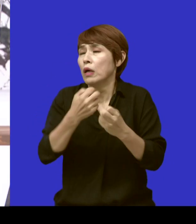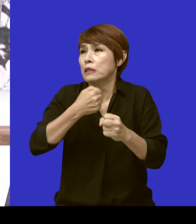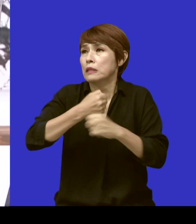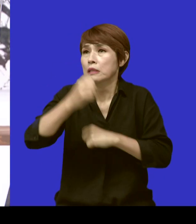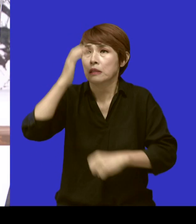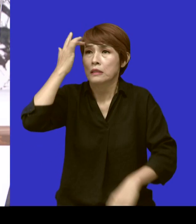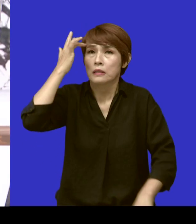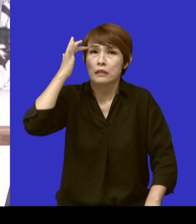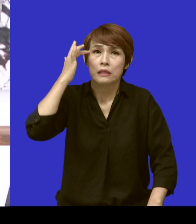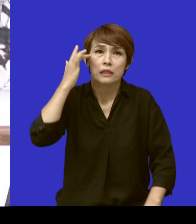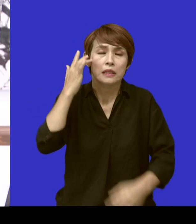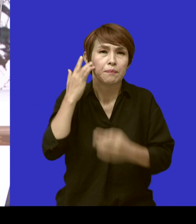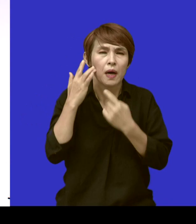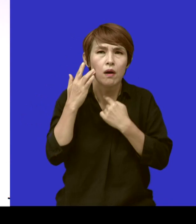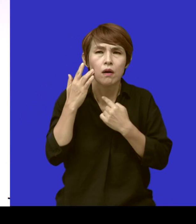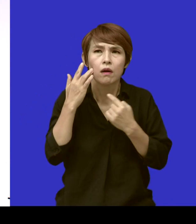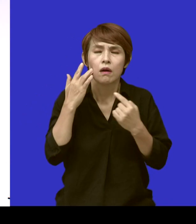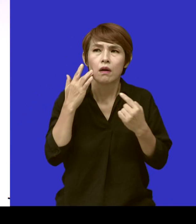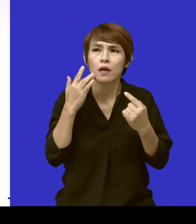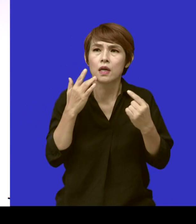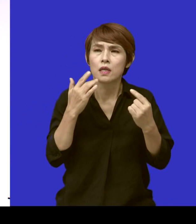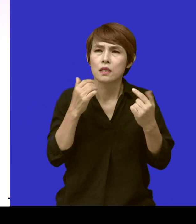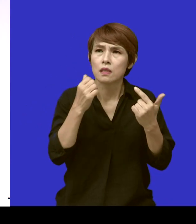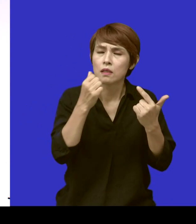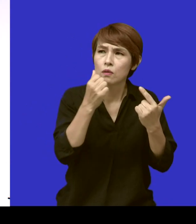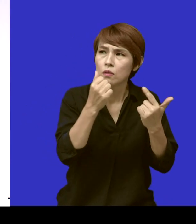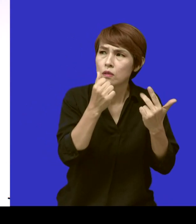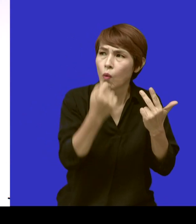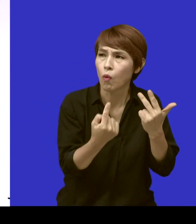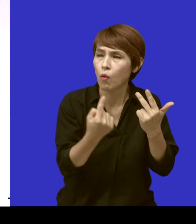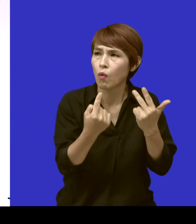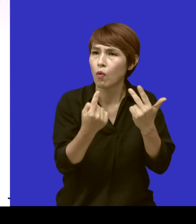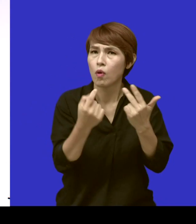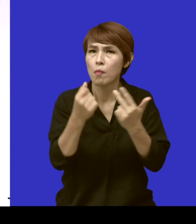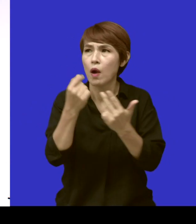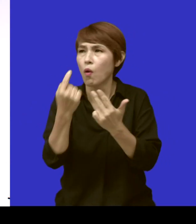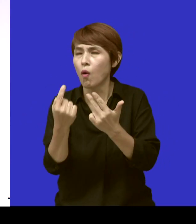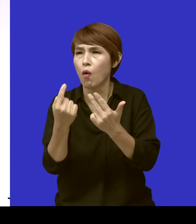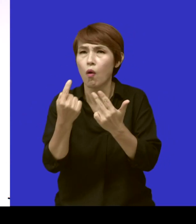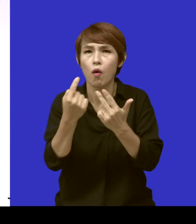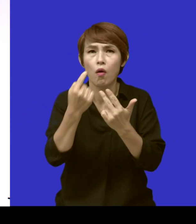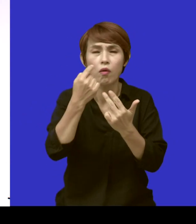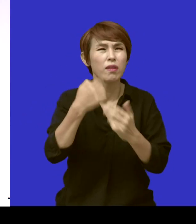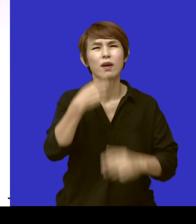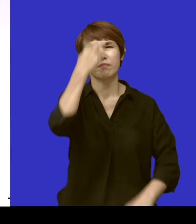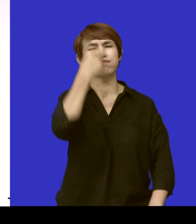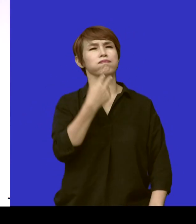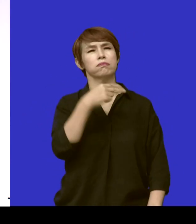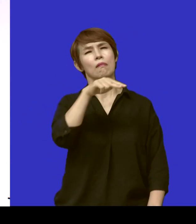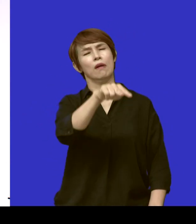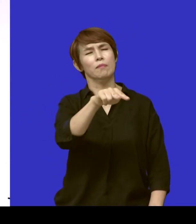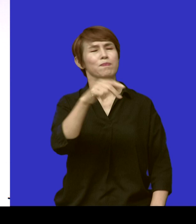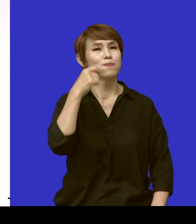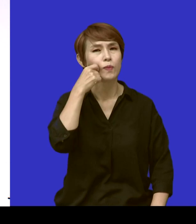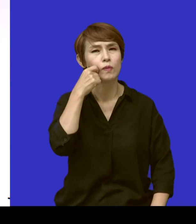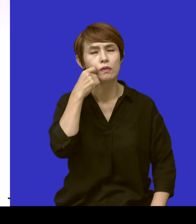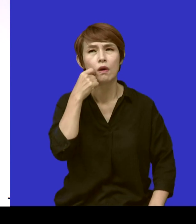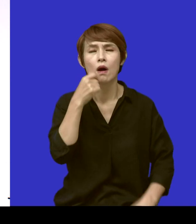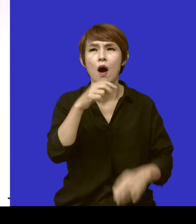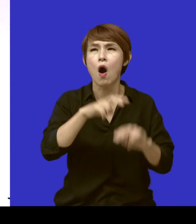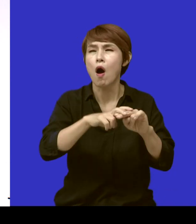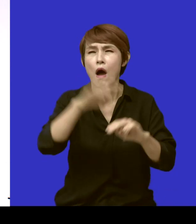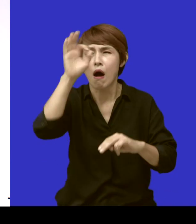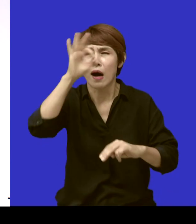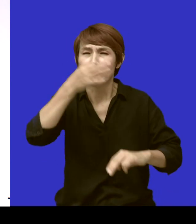헷갈려서 7호차였나? 이쪽이 8호차였나? 그거를 번호를 볼 수 없으니까 좌석을 찾지 못해서